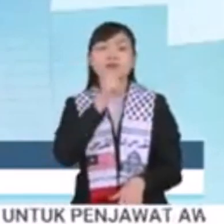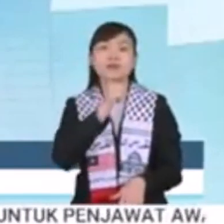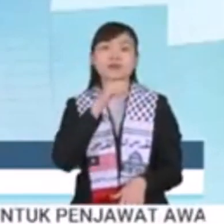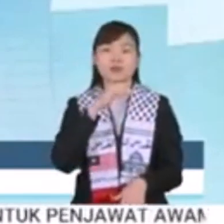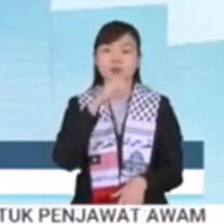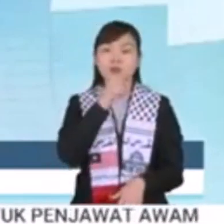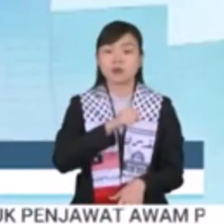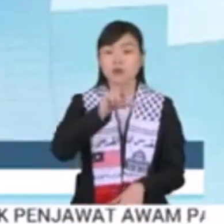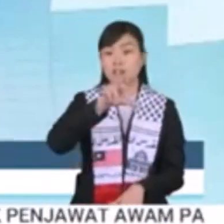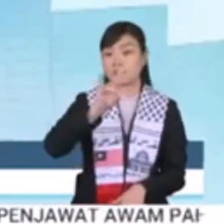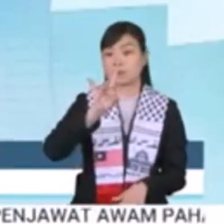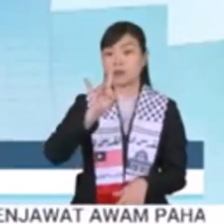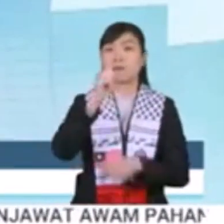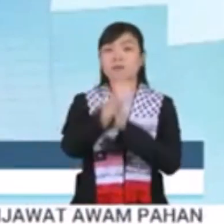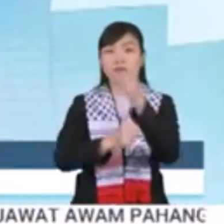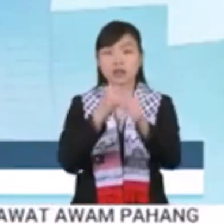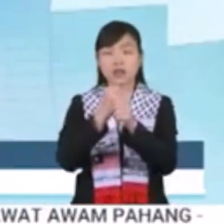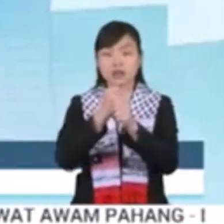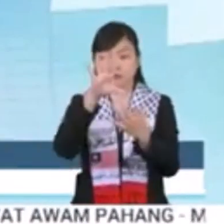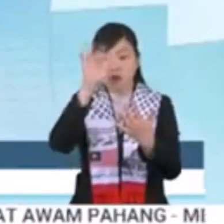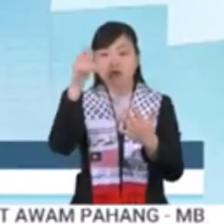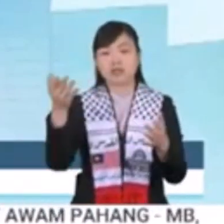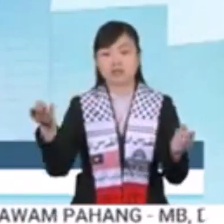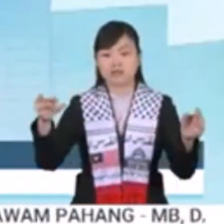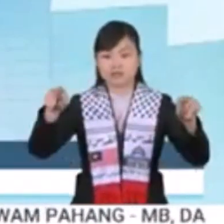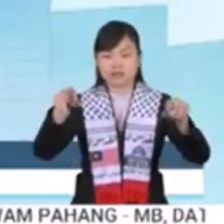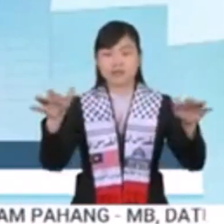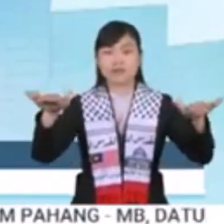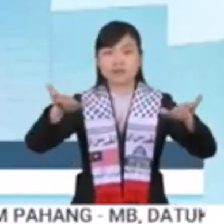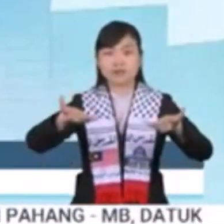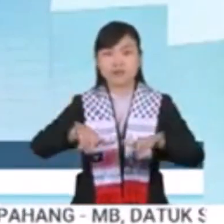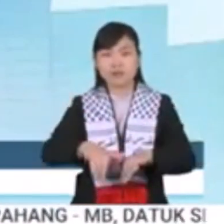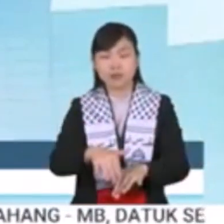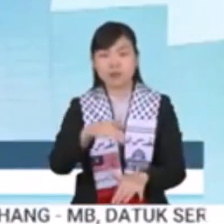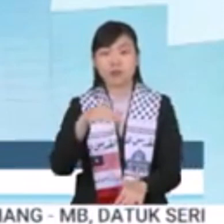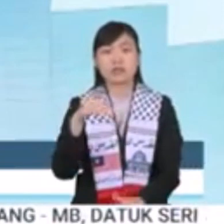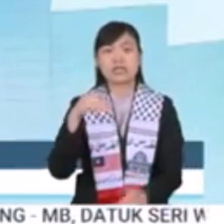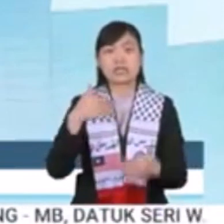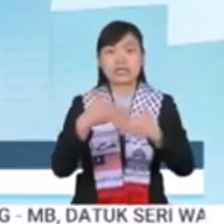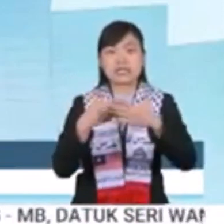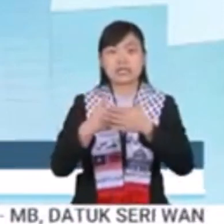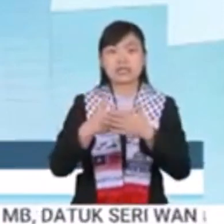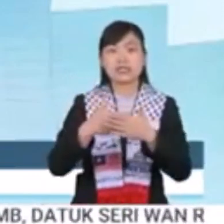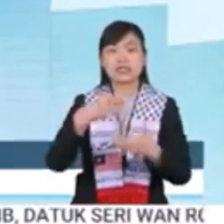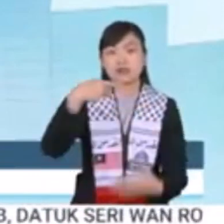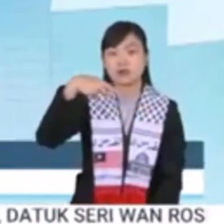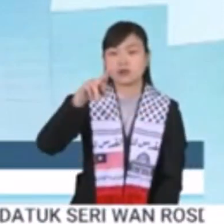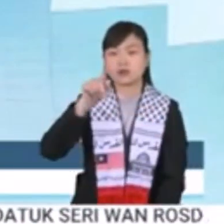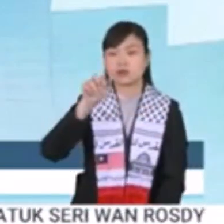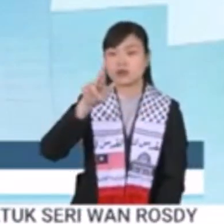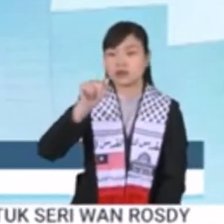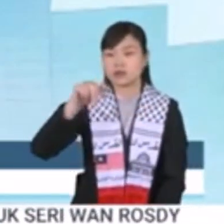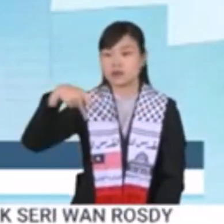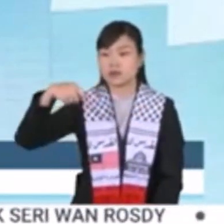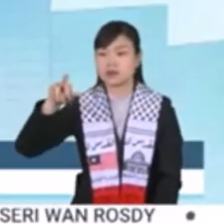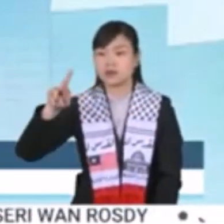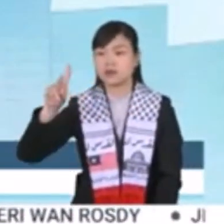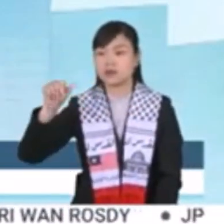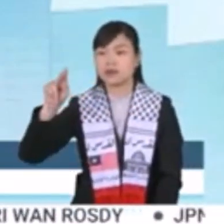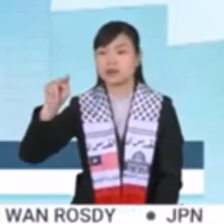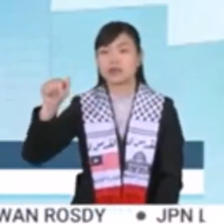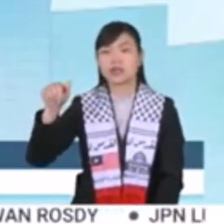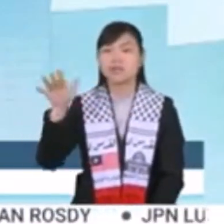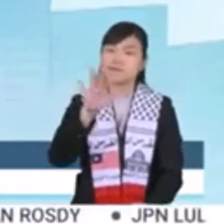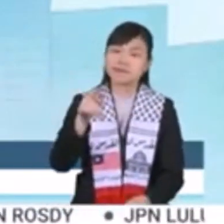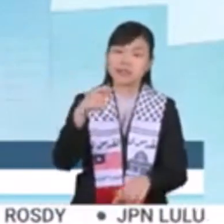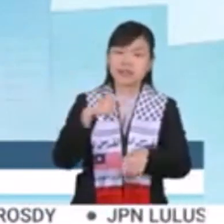38 tahun itu ditemui di lombong di Island berhampiran Taman lakaj Putra Perdana kira-kira pukul 1217 minit